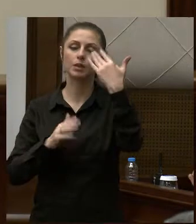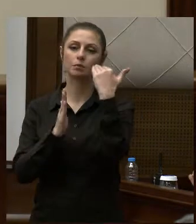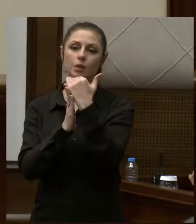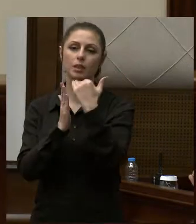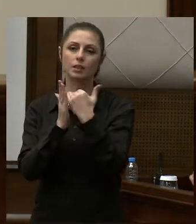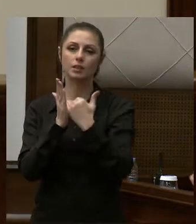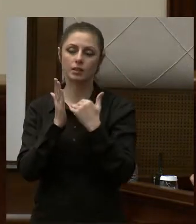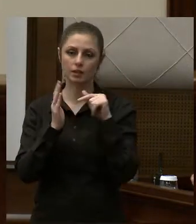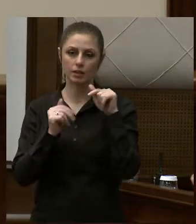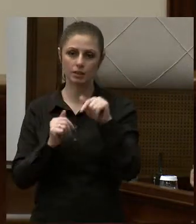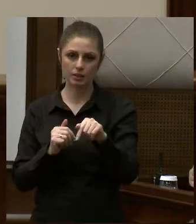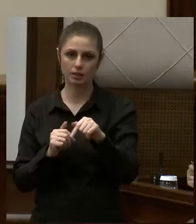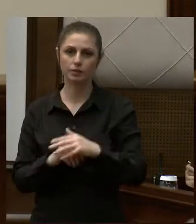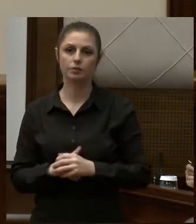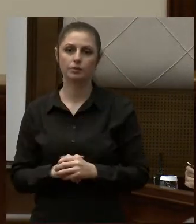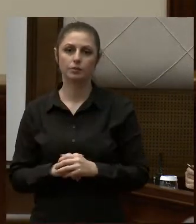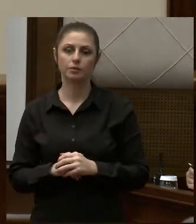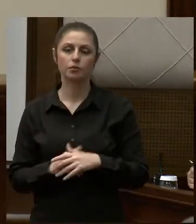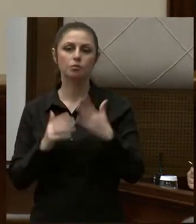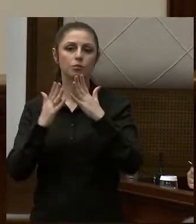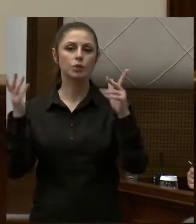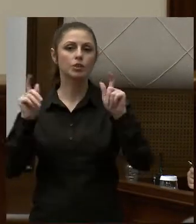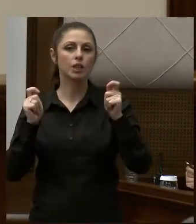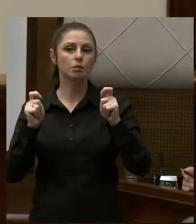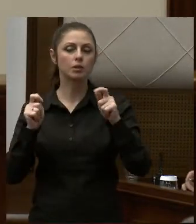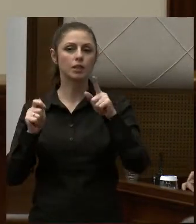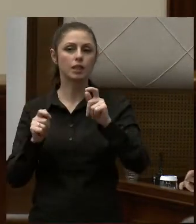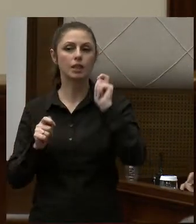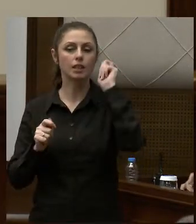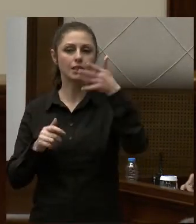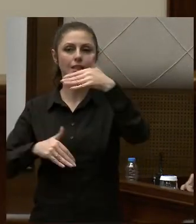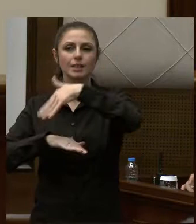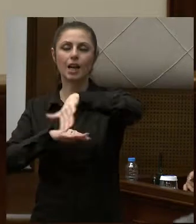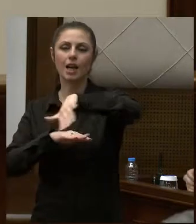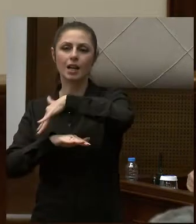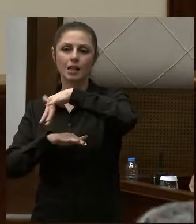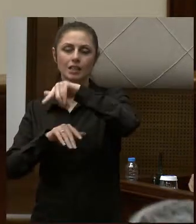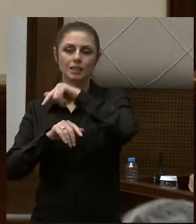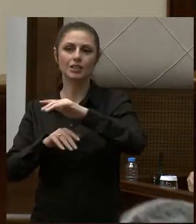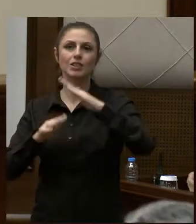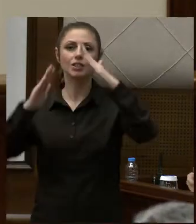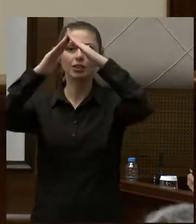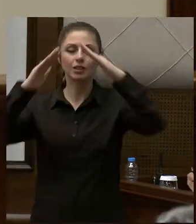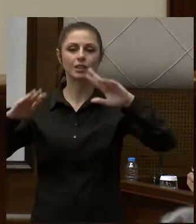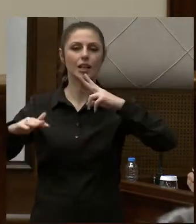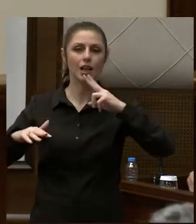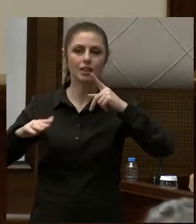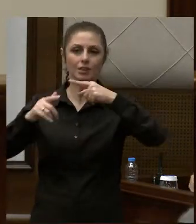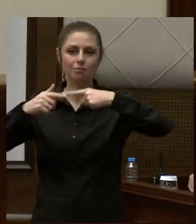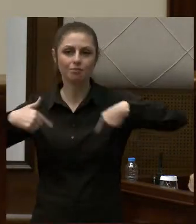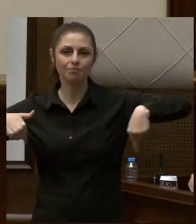maddesinin 15. fıkrasına istinaden Büyükçekmece ilçesi sahil bölgesinde çatı renginin ve cephe